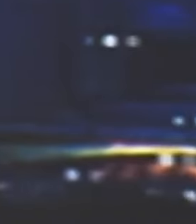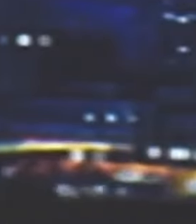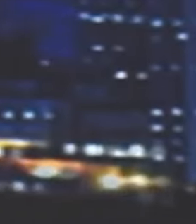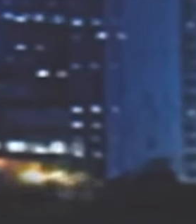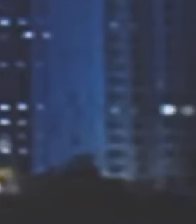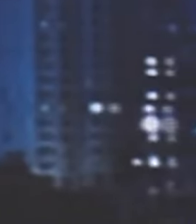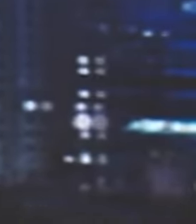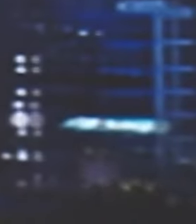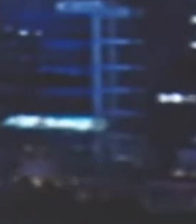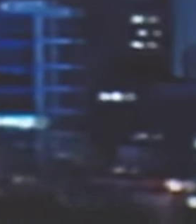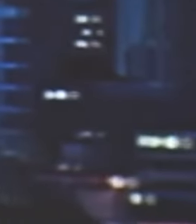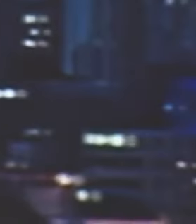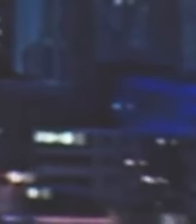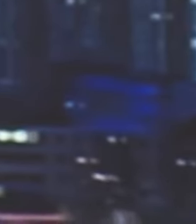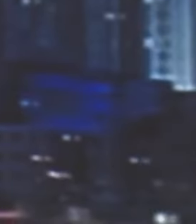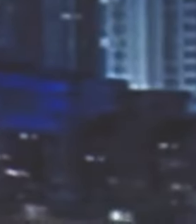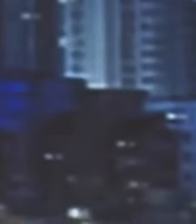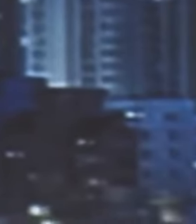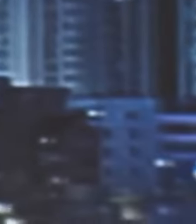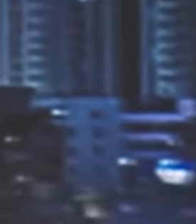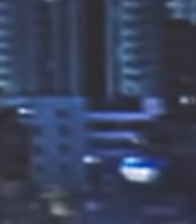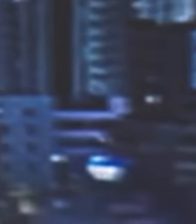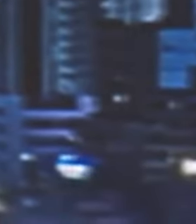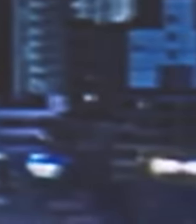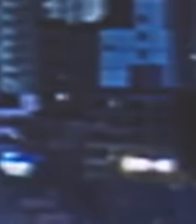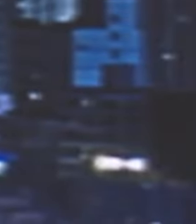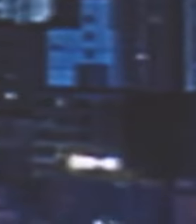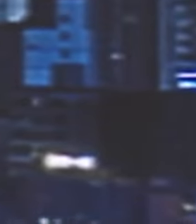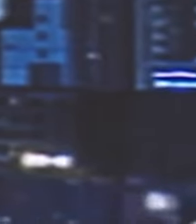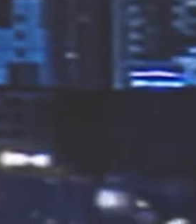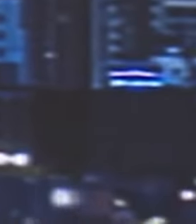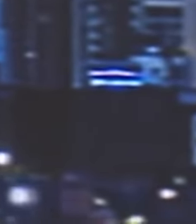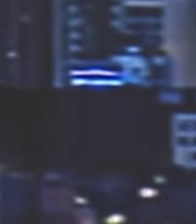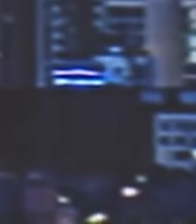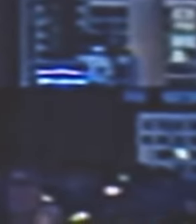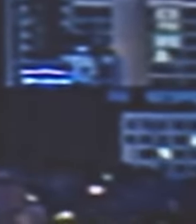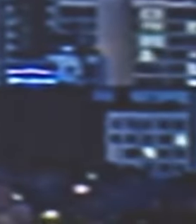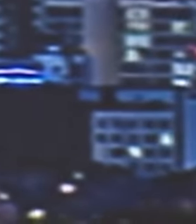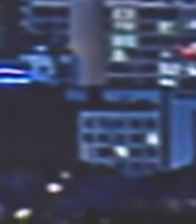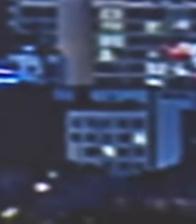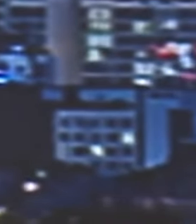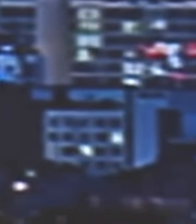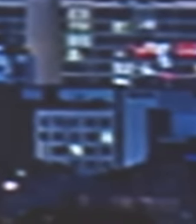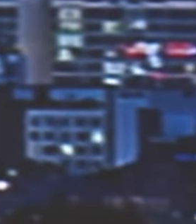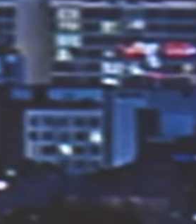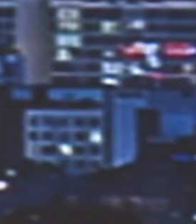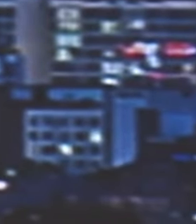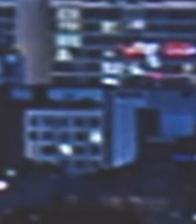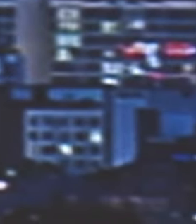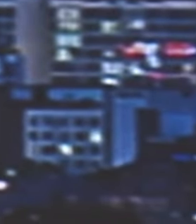JTBC 뉴스를 시청해주신 여러분 고맙습니다. 저희는 저녁 6시 50분 뉴스룸에서 뵙겠습니다.